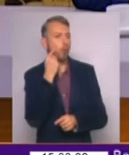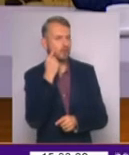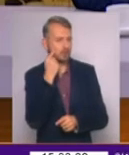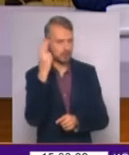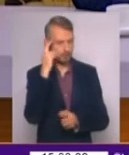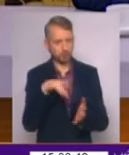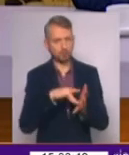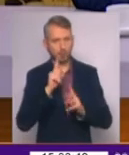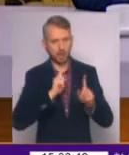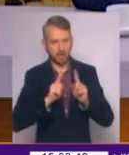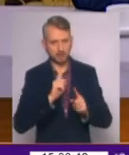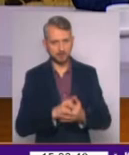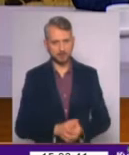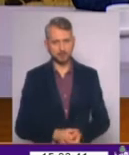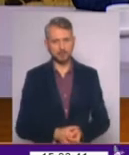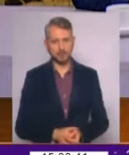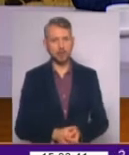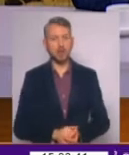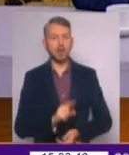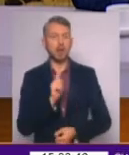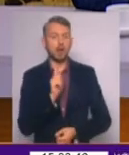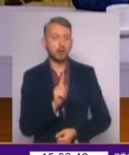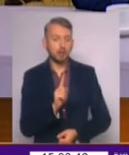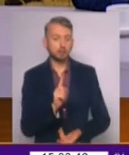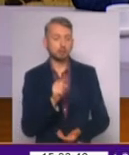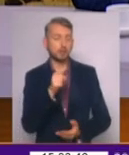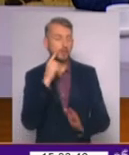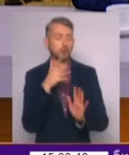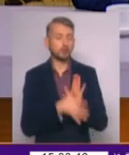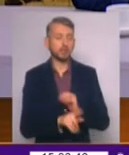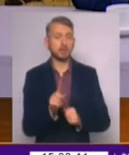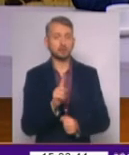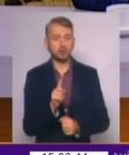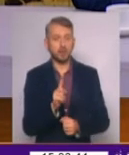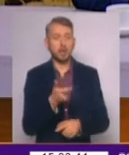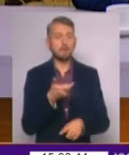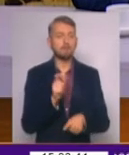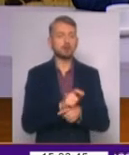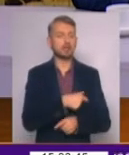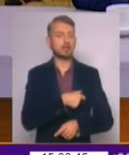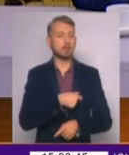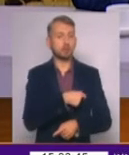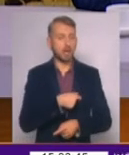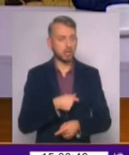Київської міської ради. От. Але ви ж розумієте, що більшість депутатів...